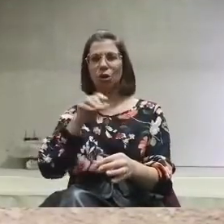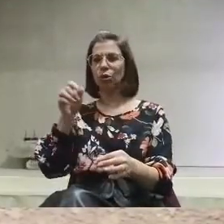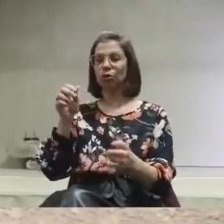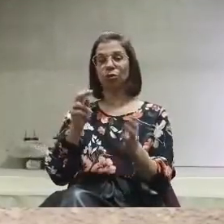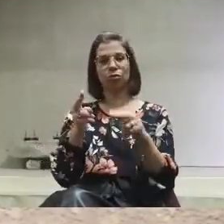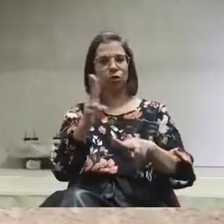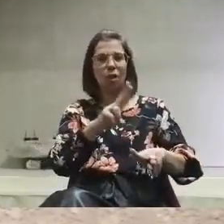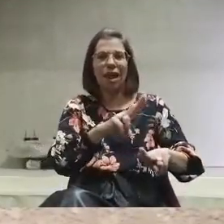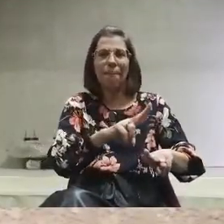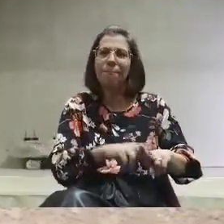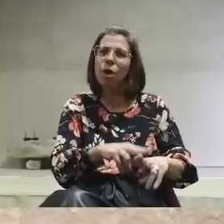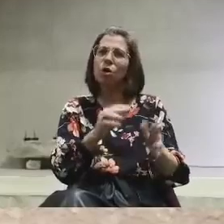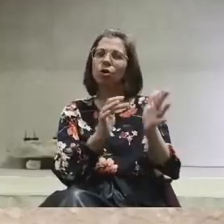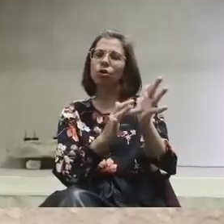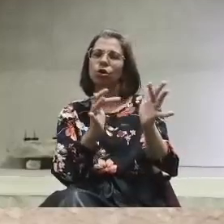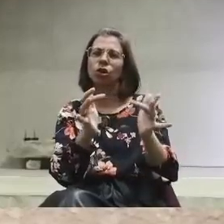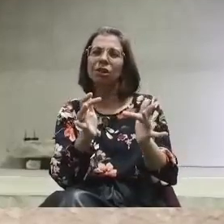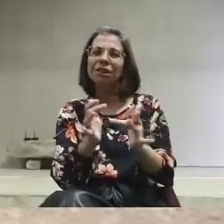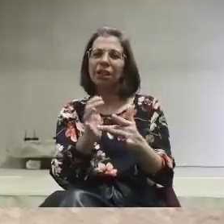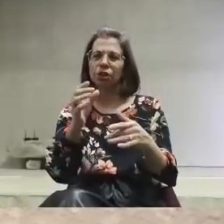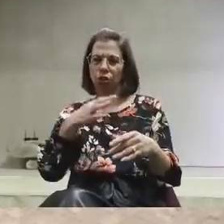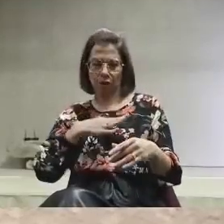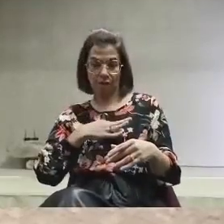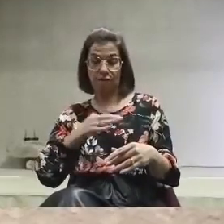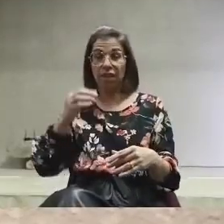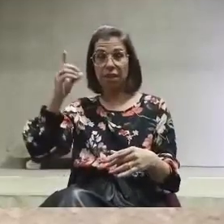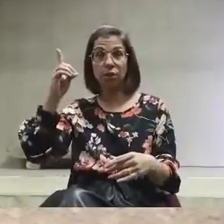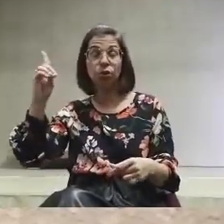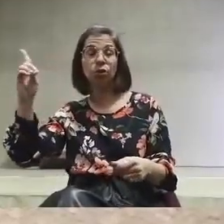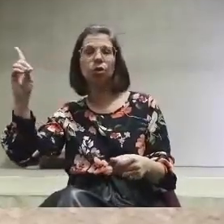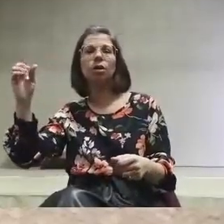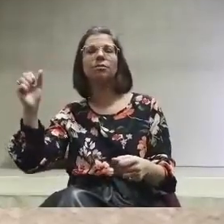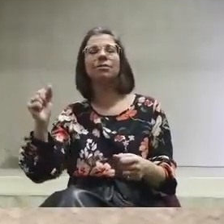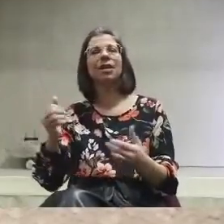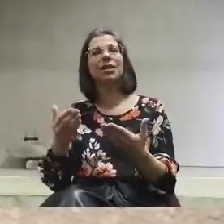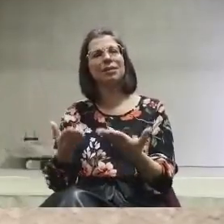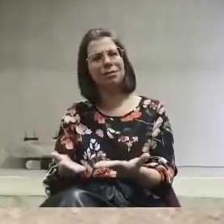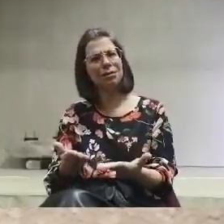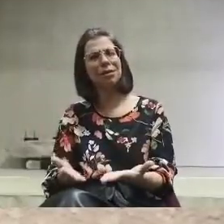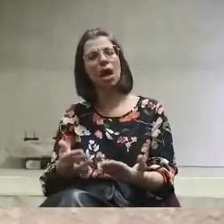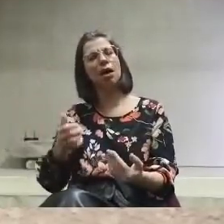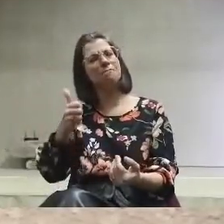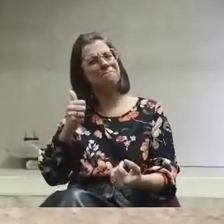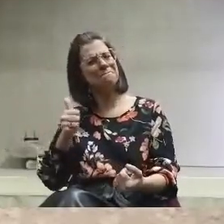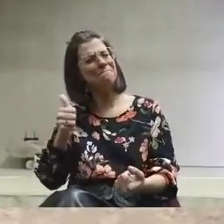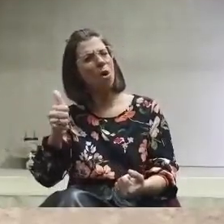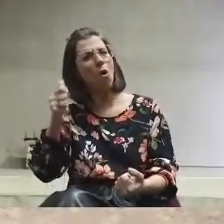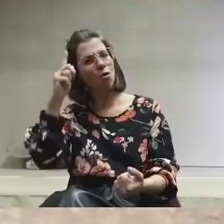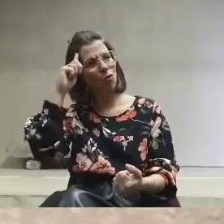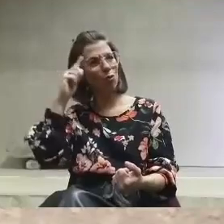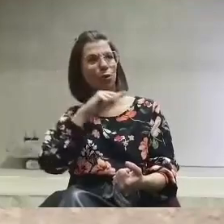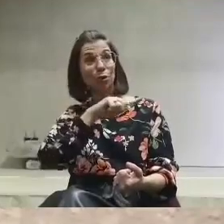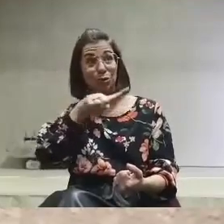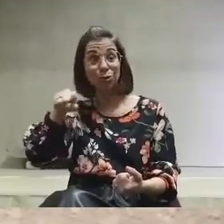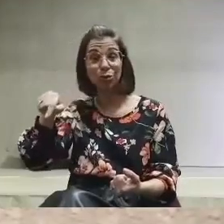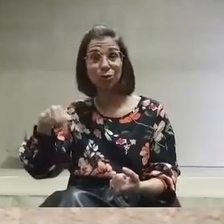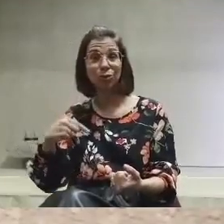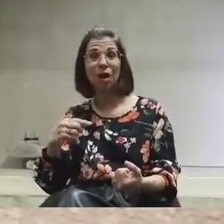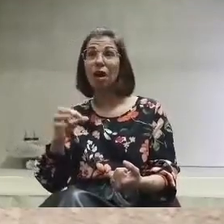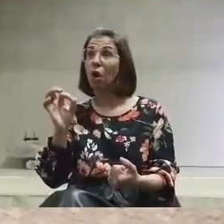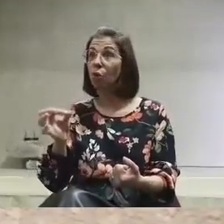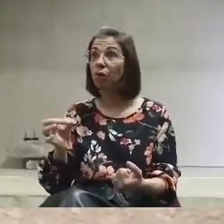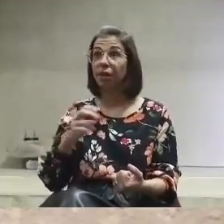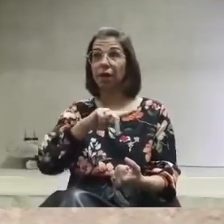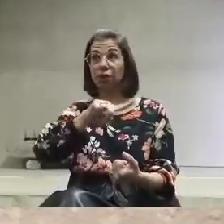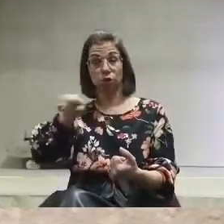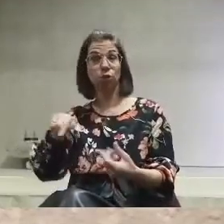qui a été versé. Combien cette justice nous est favorable et il nous appelle justes, déclare